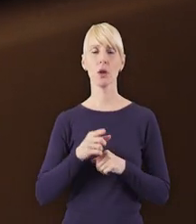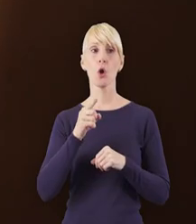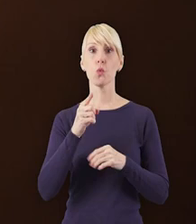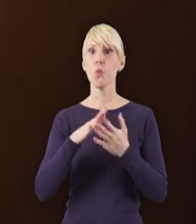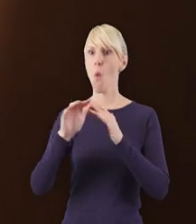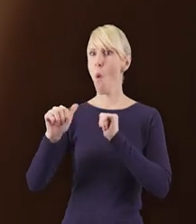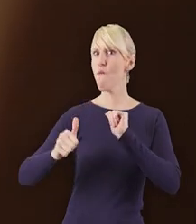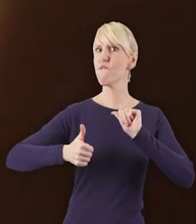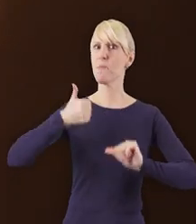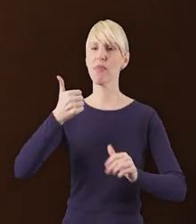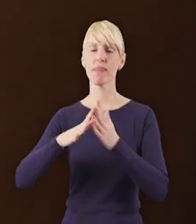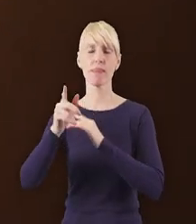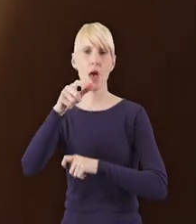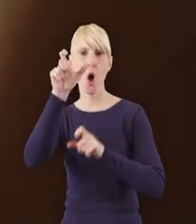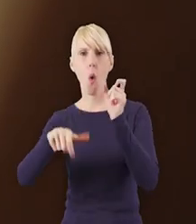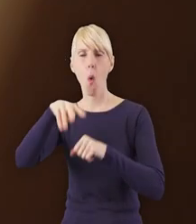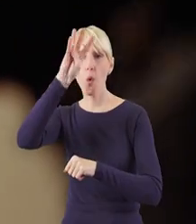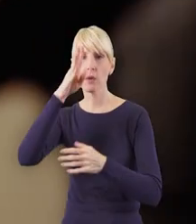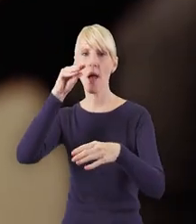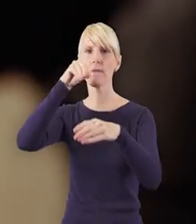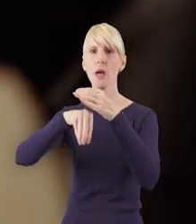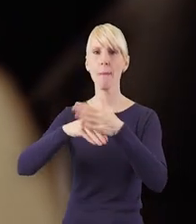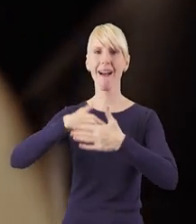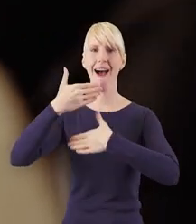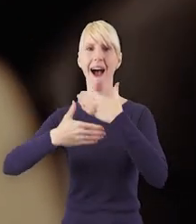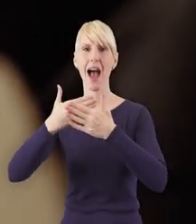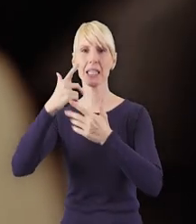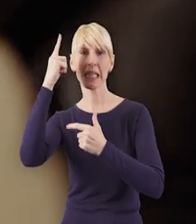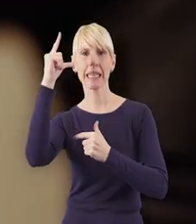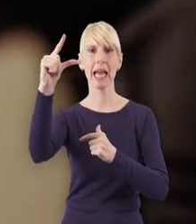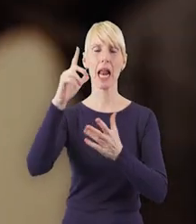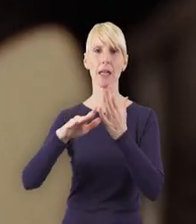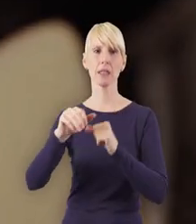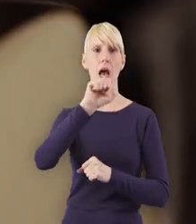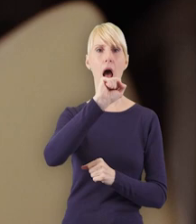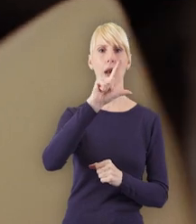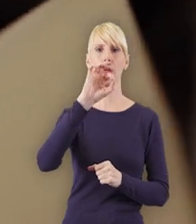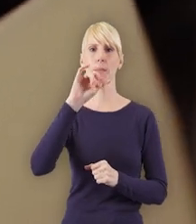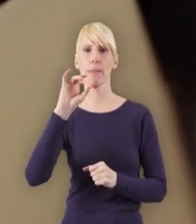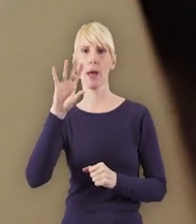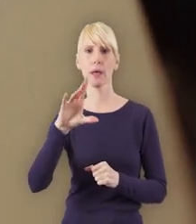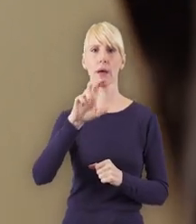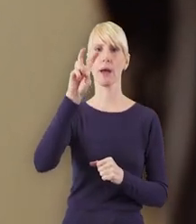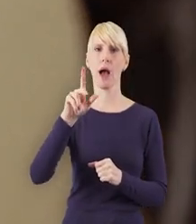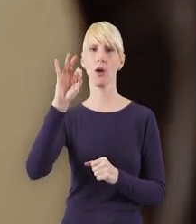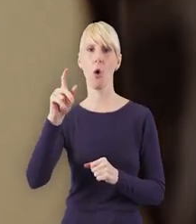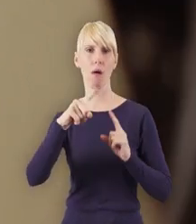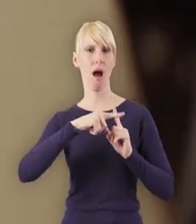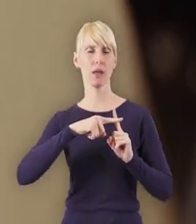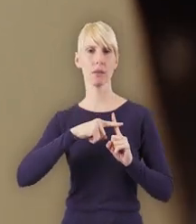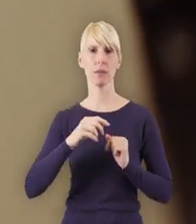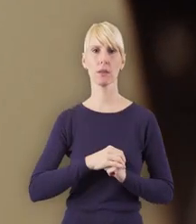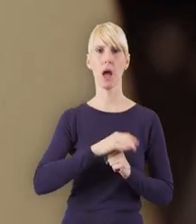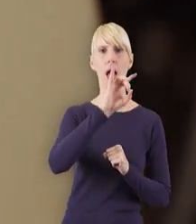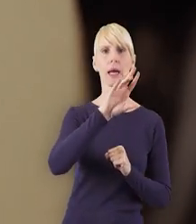wybitni łodzianie zamordowani w ramach Intelligenz Aktion. Altenberg Karol, harcerz.